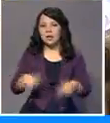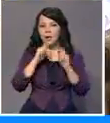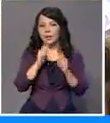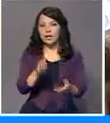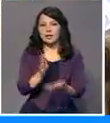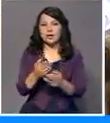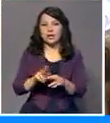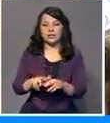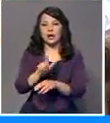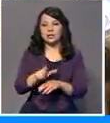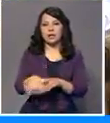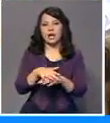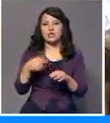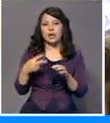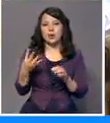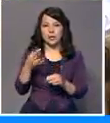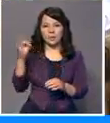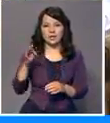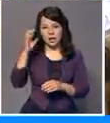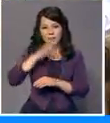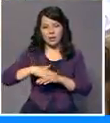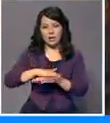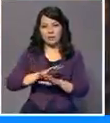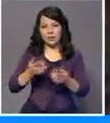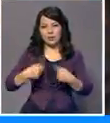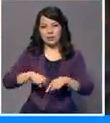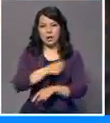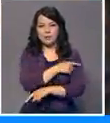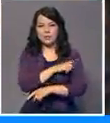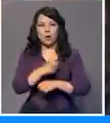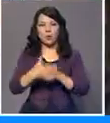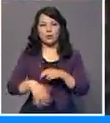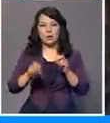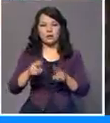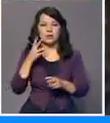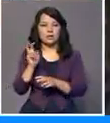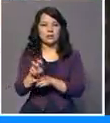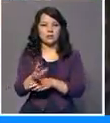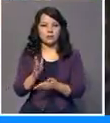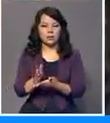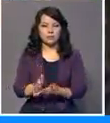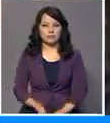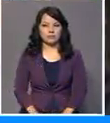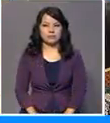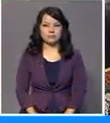кетейік, бүгінгі таңда халықтың 24% мемлекеттік емес медициналық орталықтарға жүгінеді.